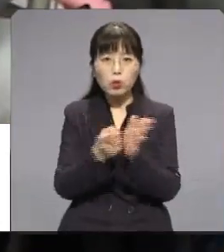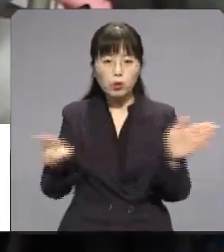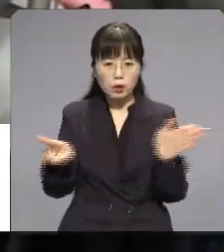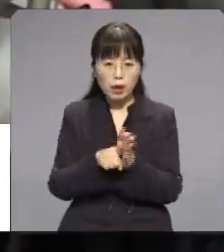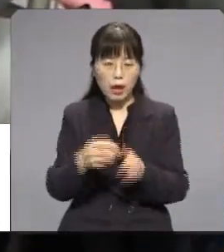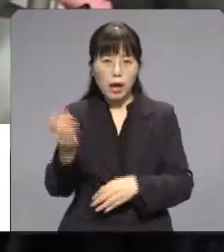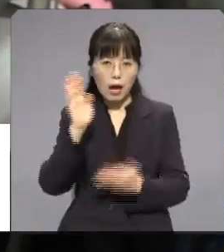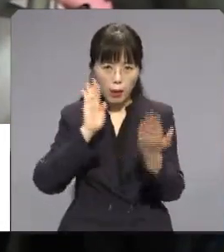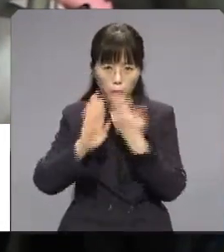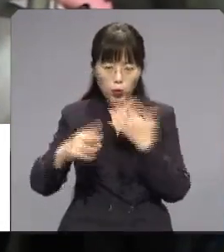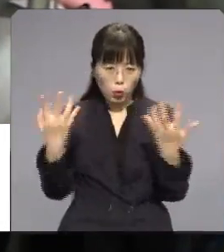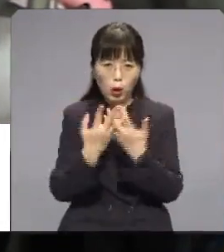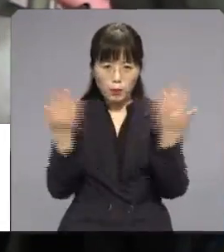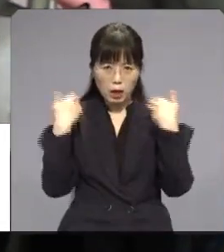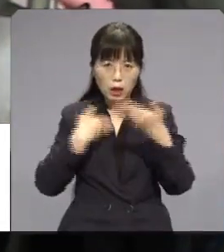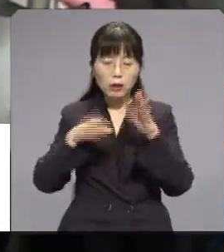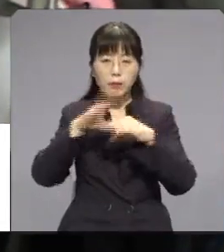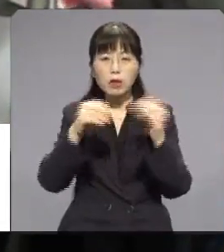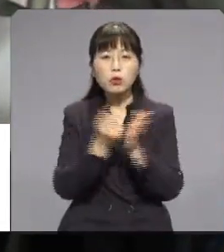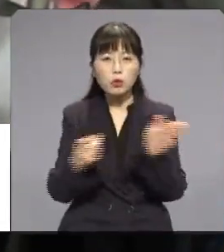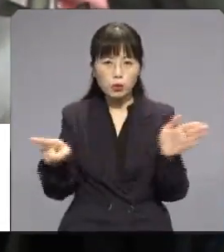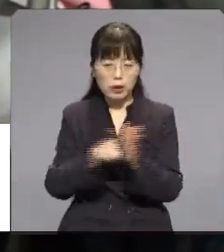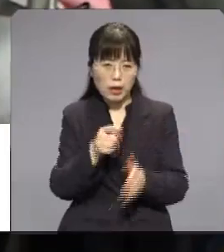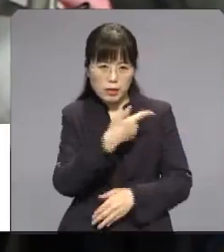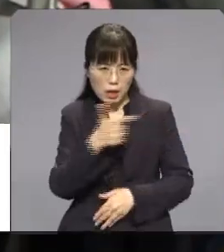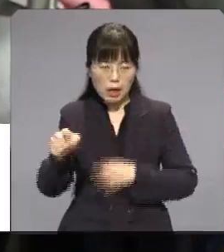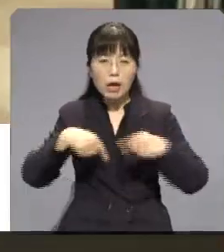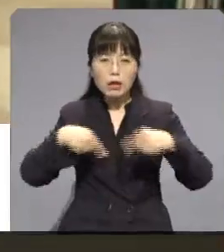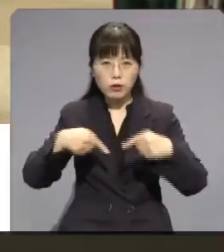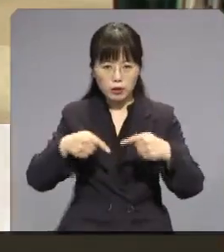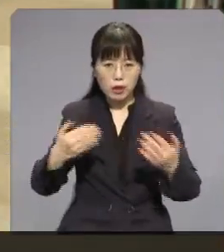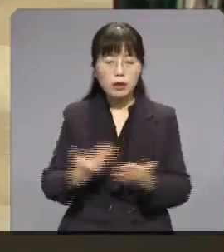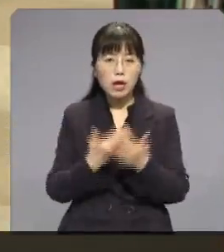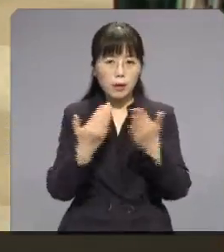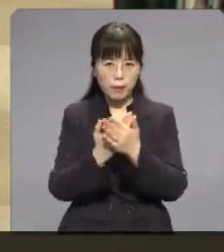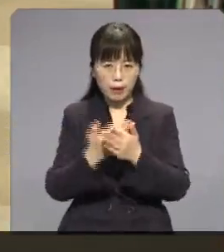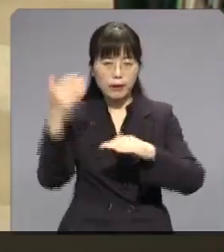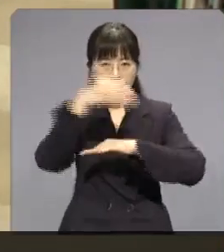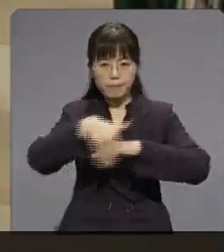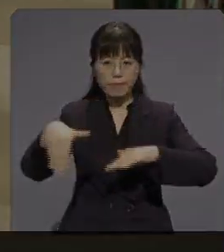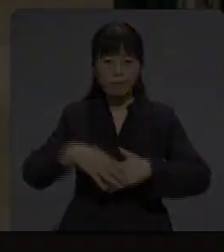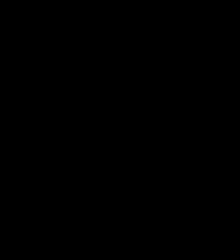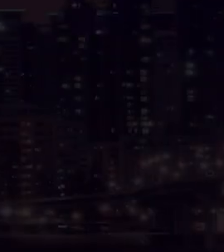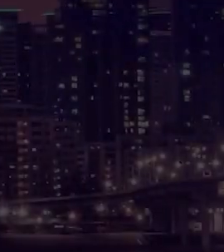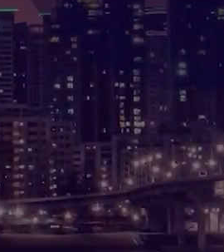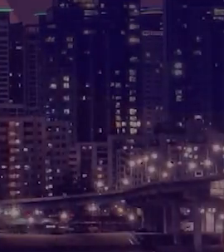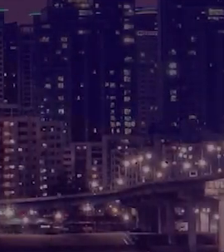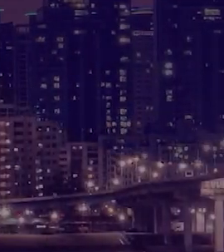앞으로도 과밀학급 해소를 위한 다양한 정책 개발에 나설 방침입니다.